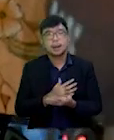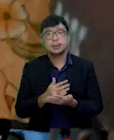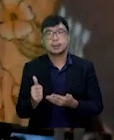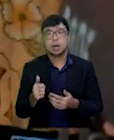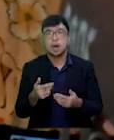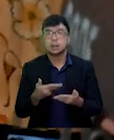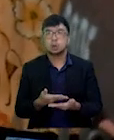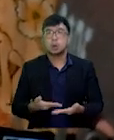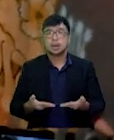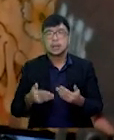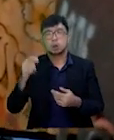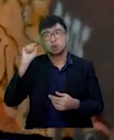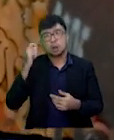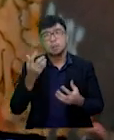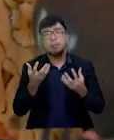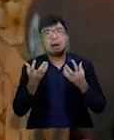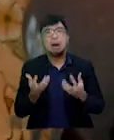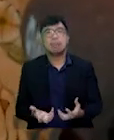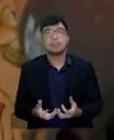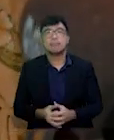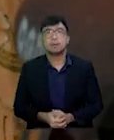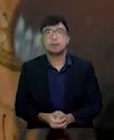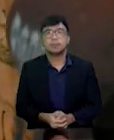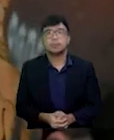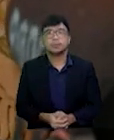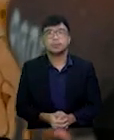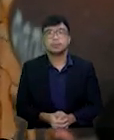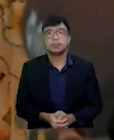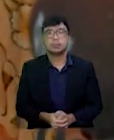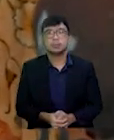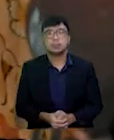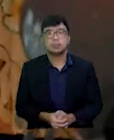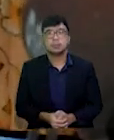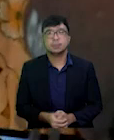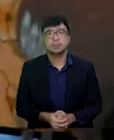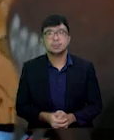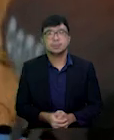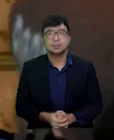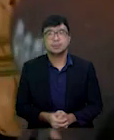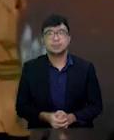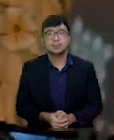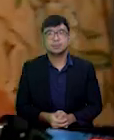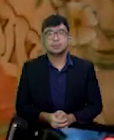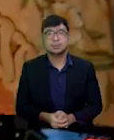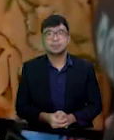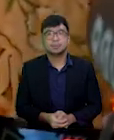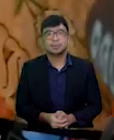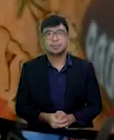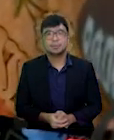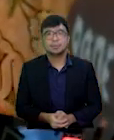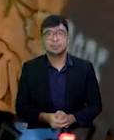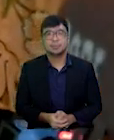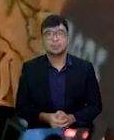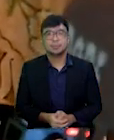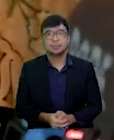ini hai hai Hai dan sayang ikhlas